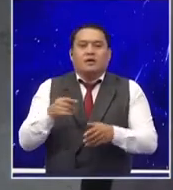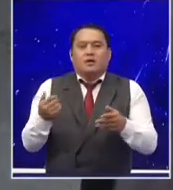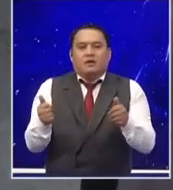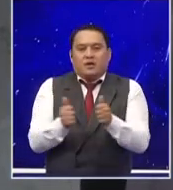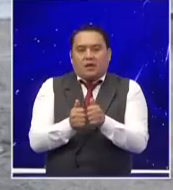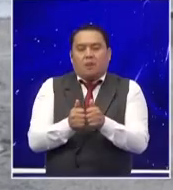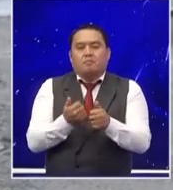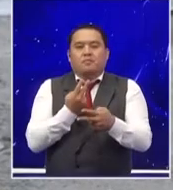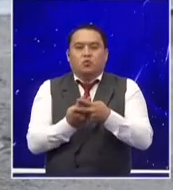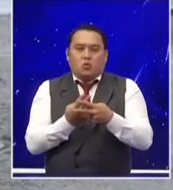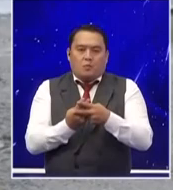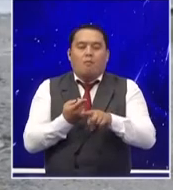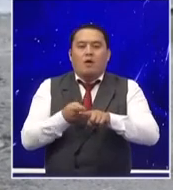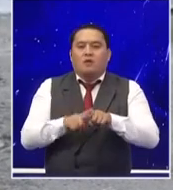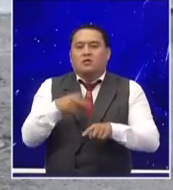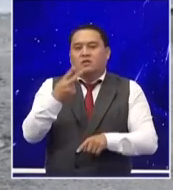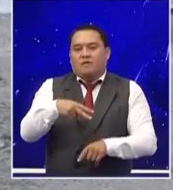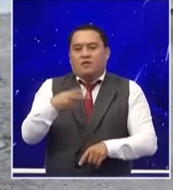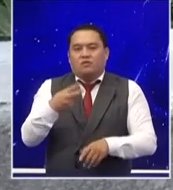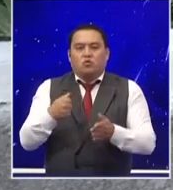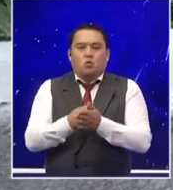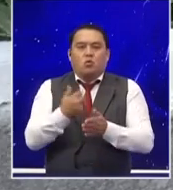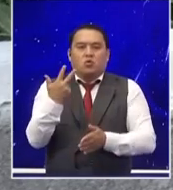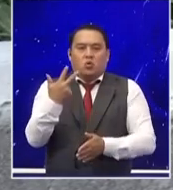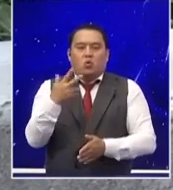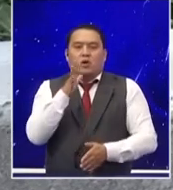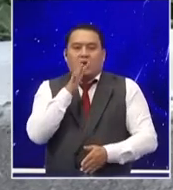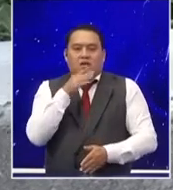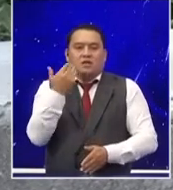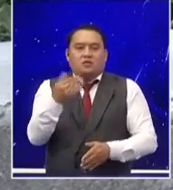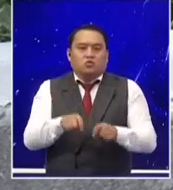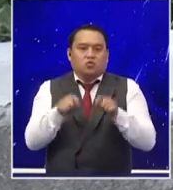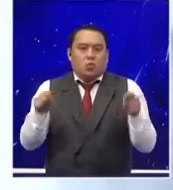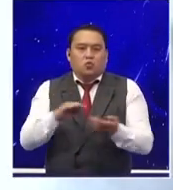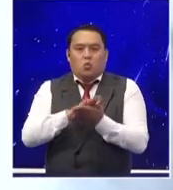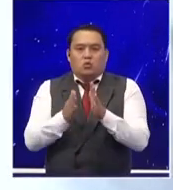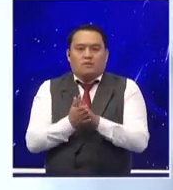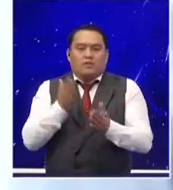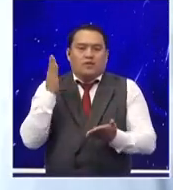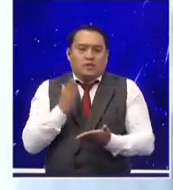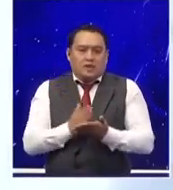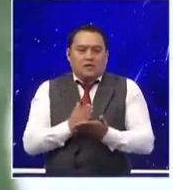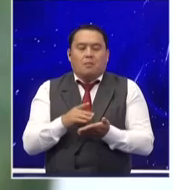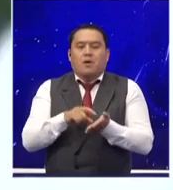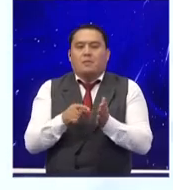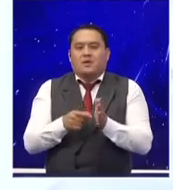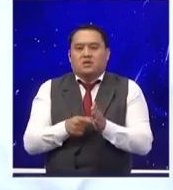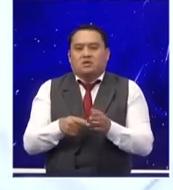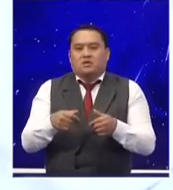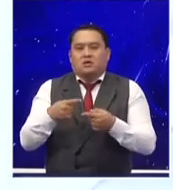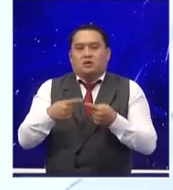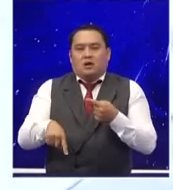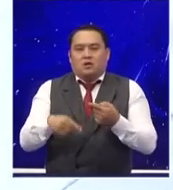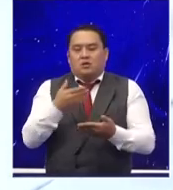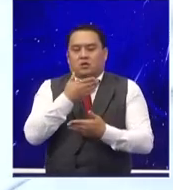на сегодня здесь проживают 22 ребенка до 3 лет как выяснилось для них созданы все необходимые условия помещение мало чем отличается